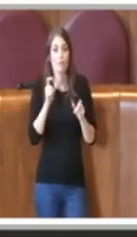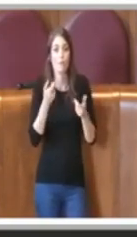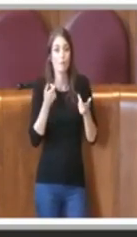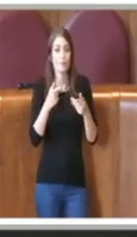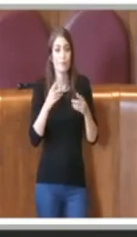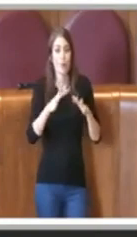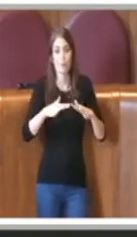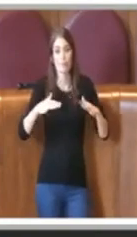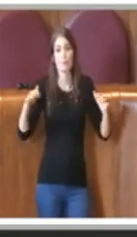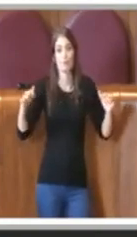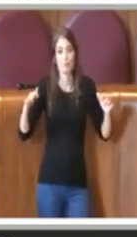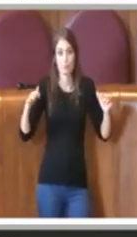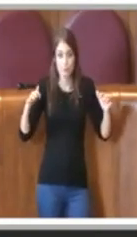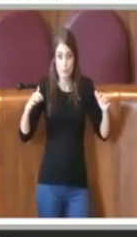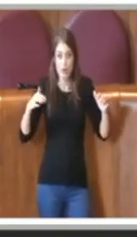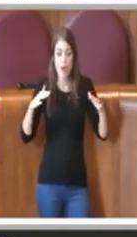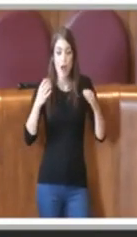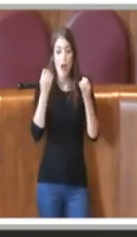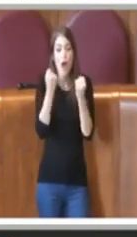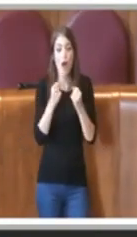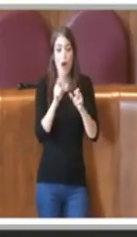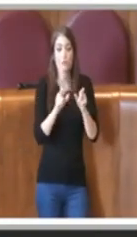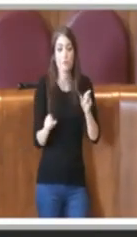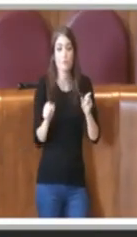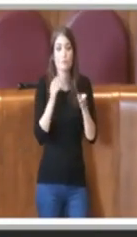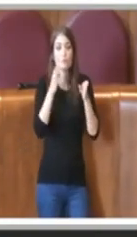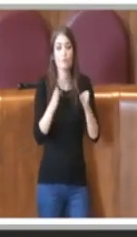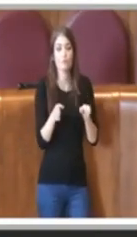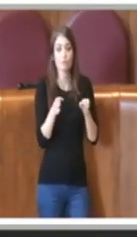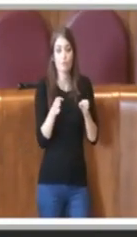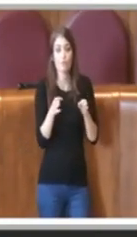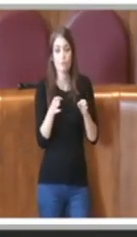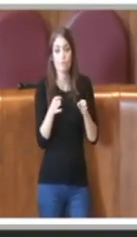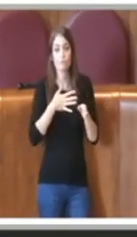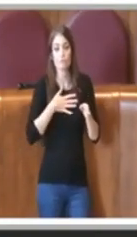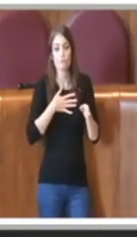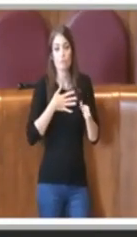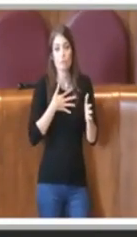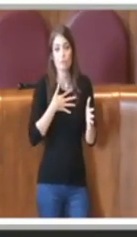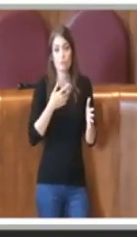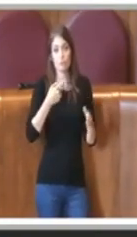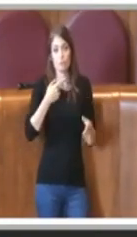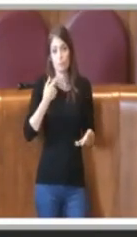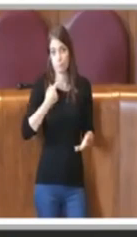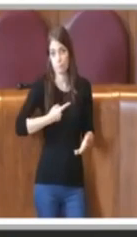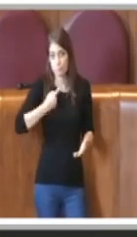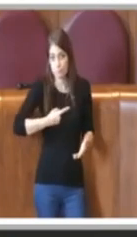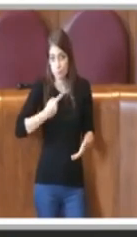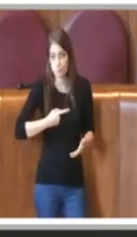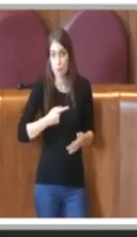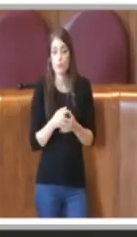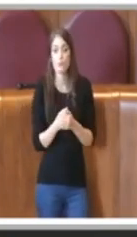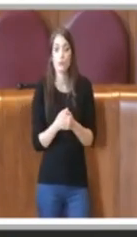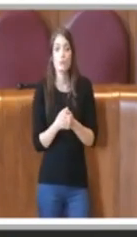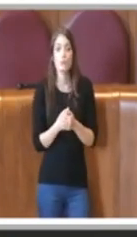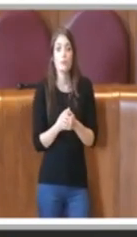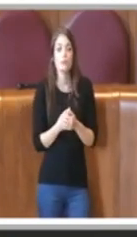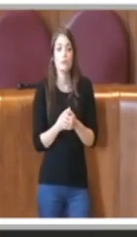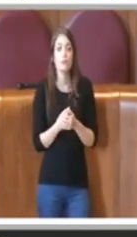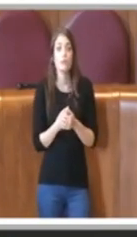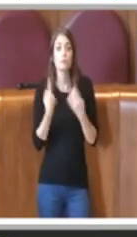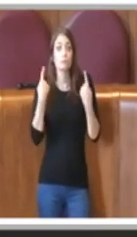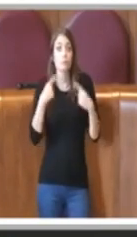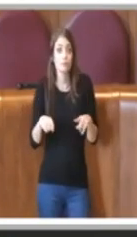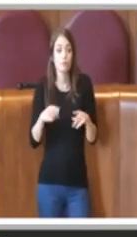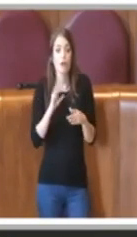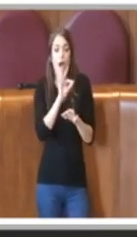siano ormai abitati da una fascia di popolazione con un'età abbastanza avanzata. Questo ha fatto sì che